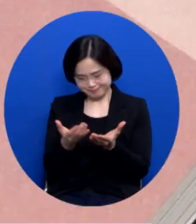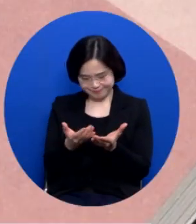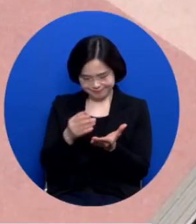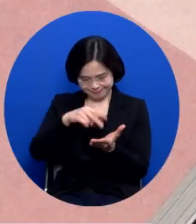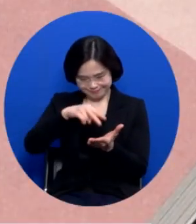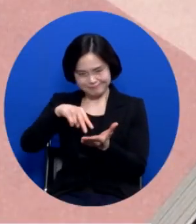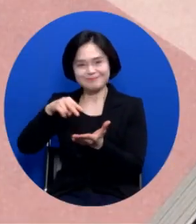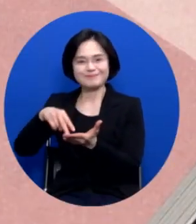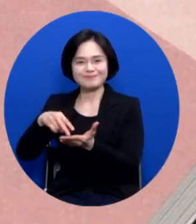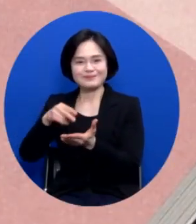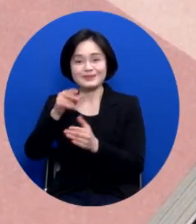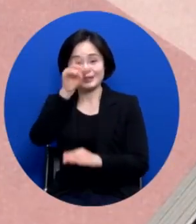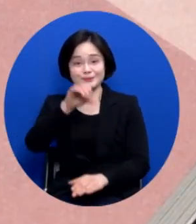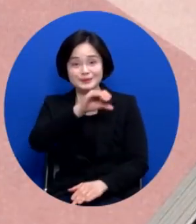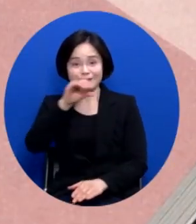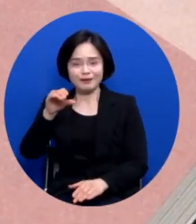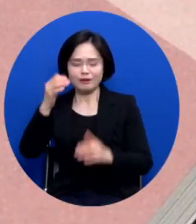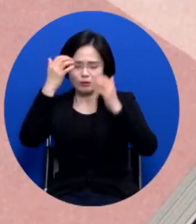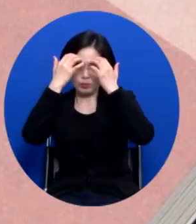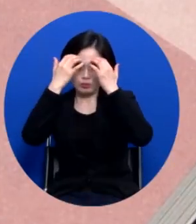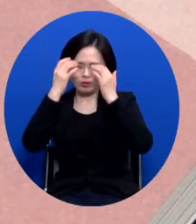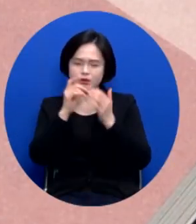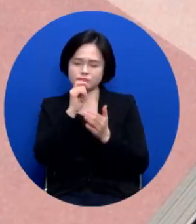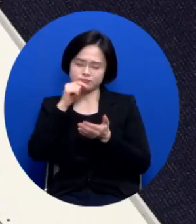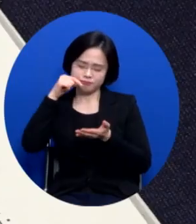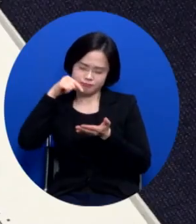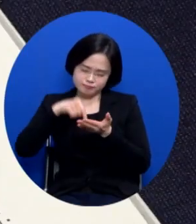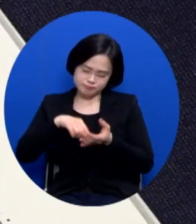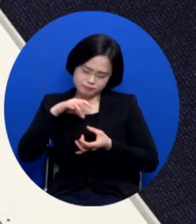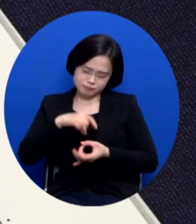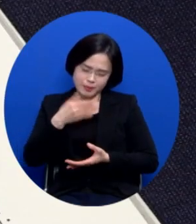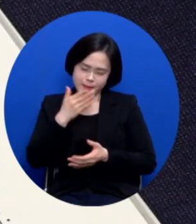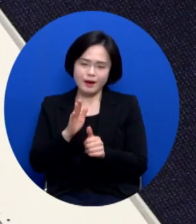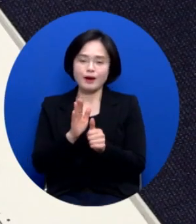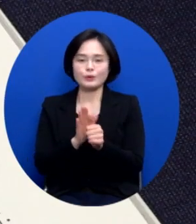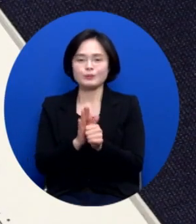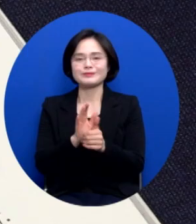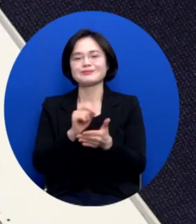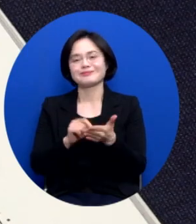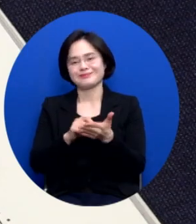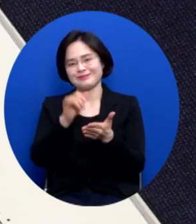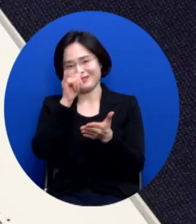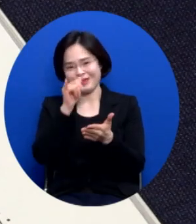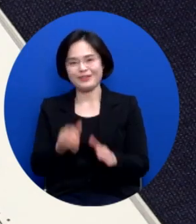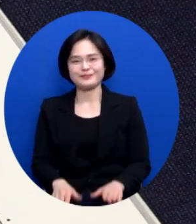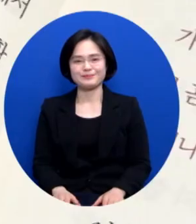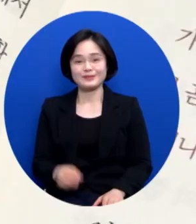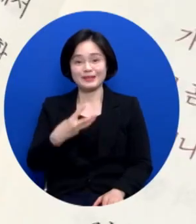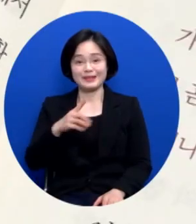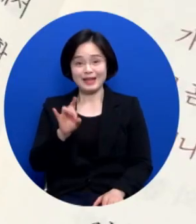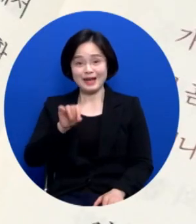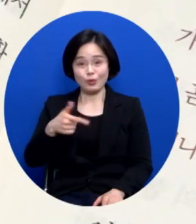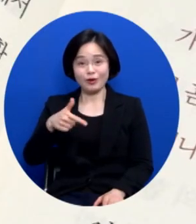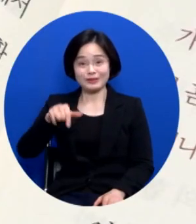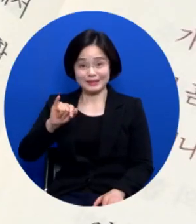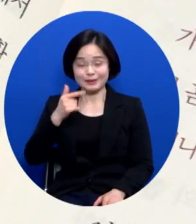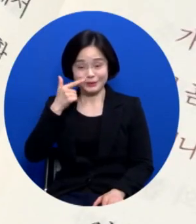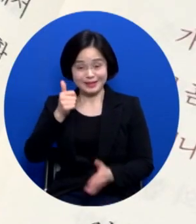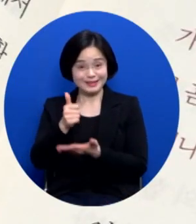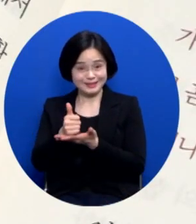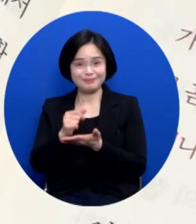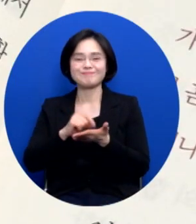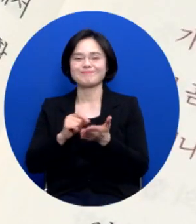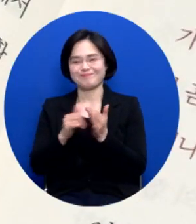깊이 묵상하도록 돕습니다. 저자인 별처럼 빛나는 교회 라원기 목사는 그리스도인은